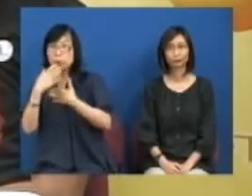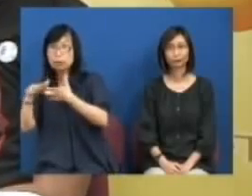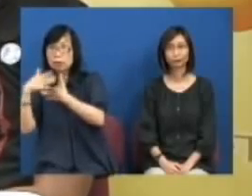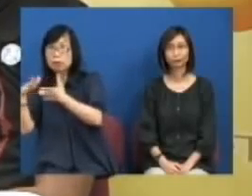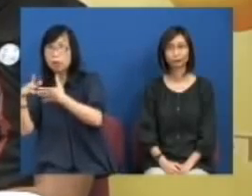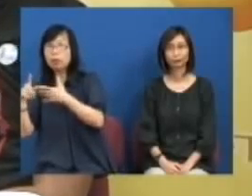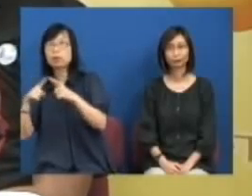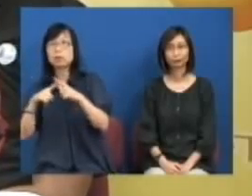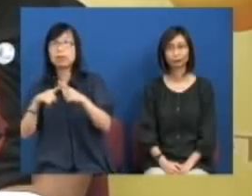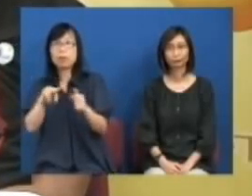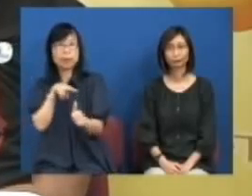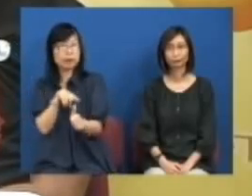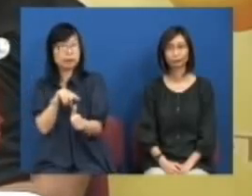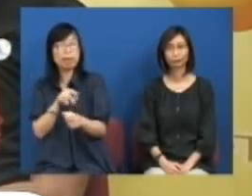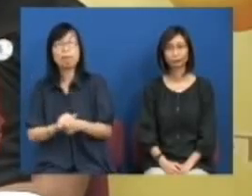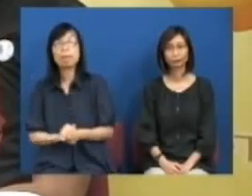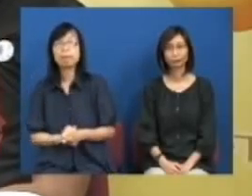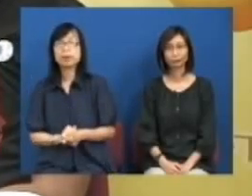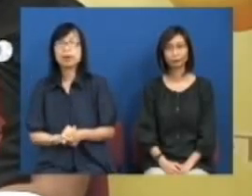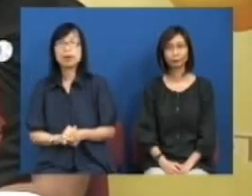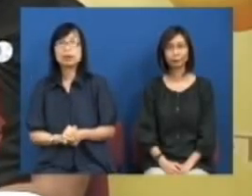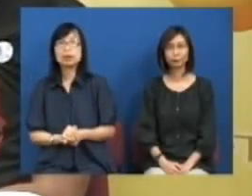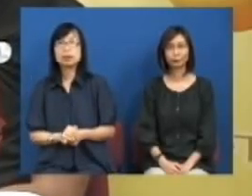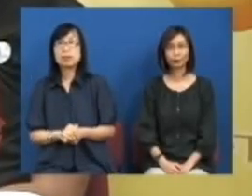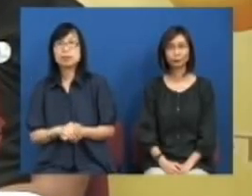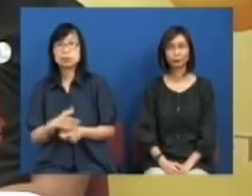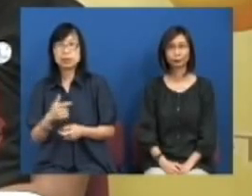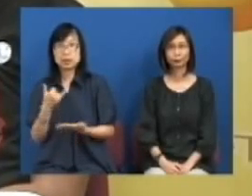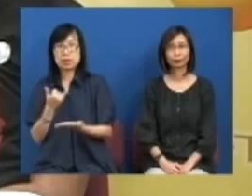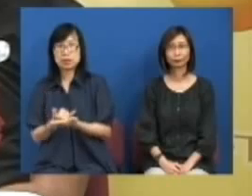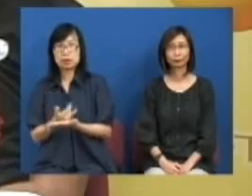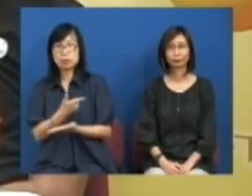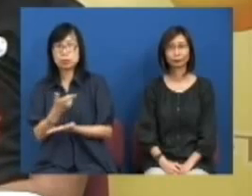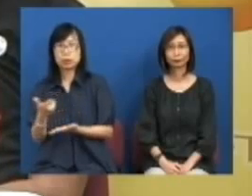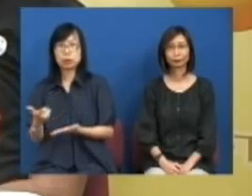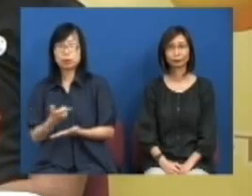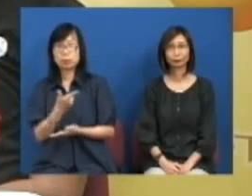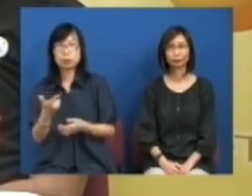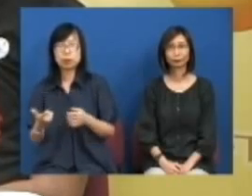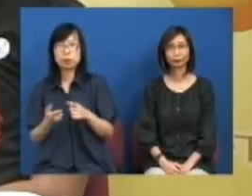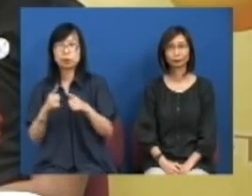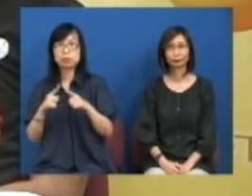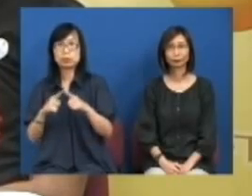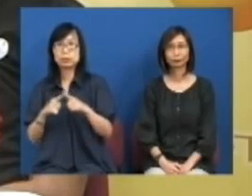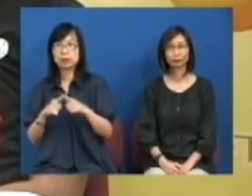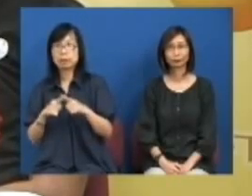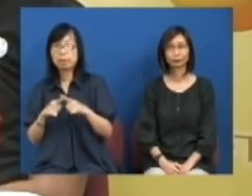中共自己發動嘅咧？呢個就？即係不講自明，即係死得最多人嘅 大約仲